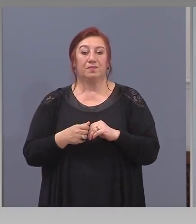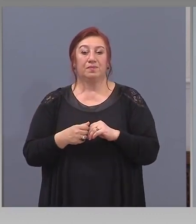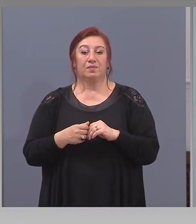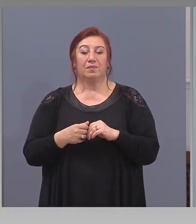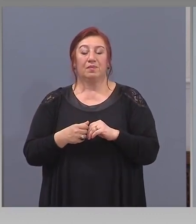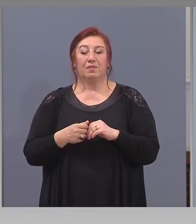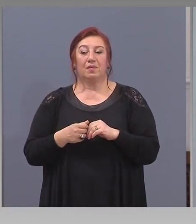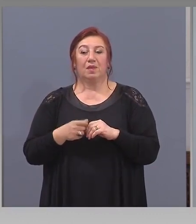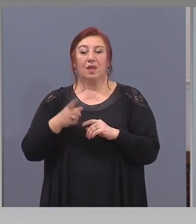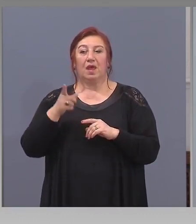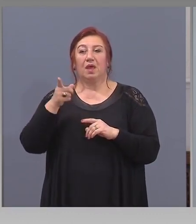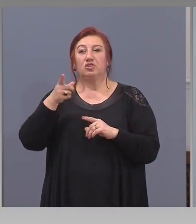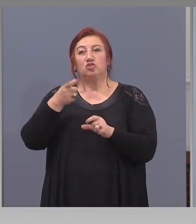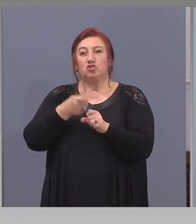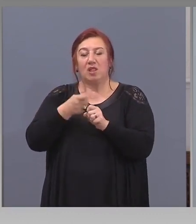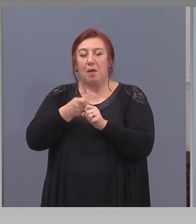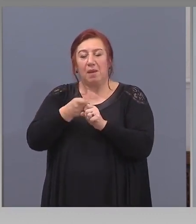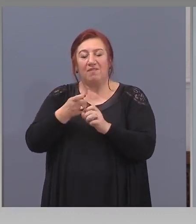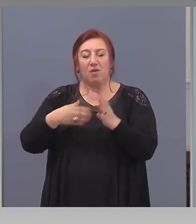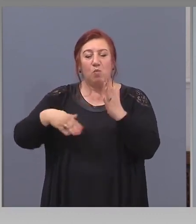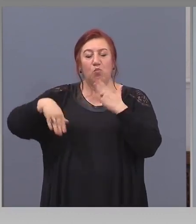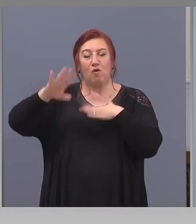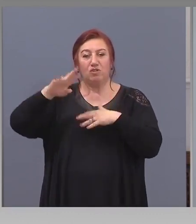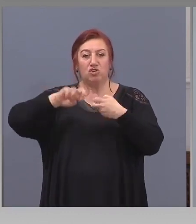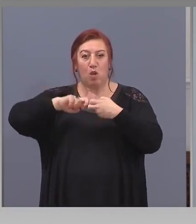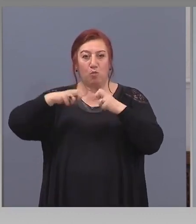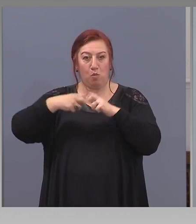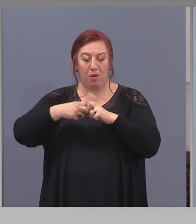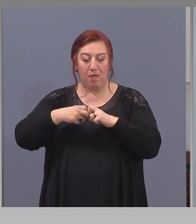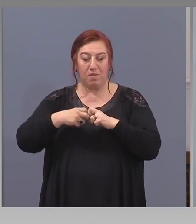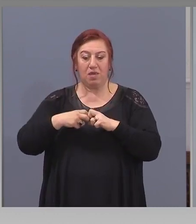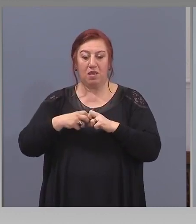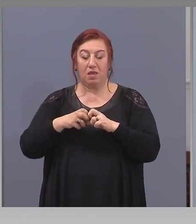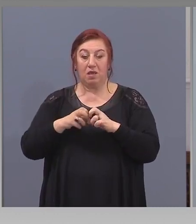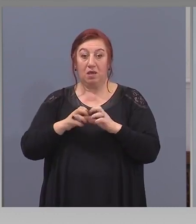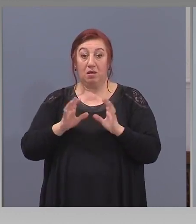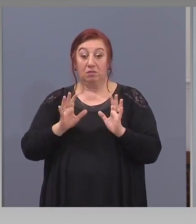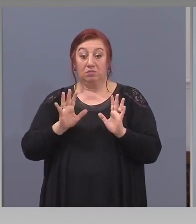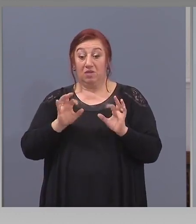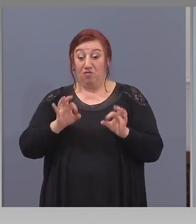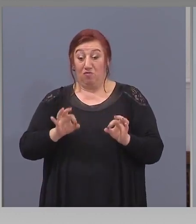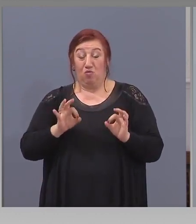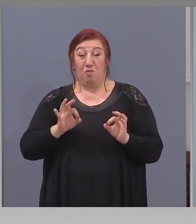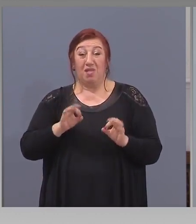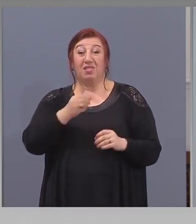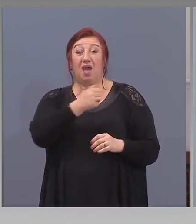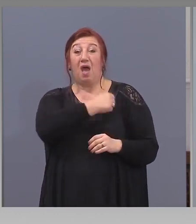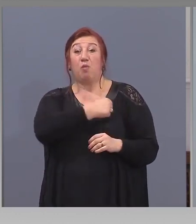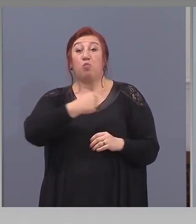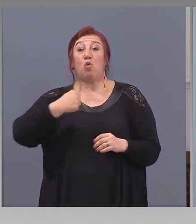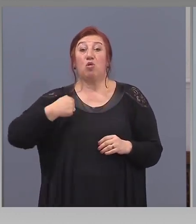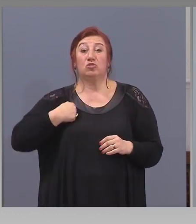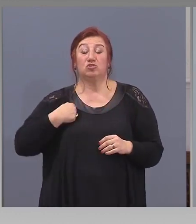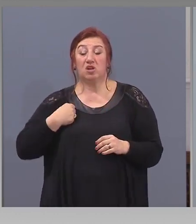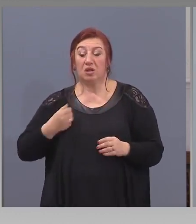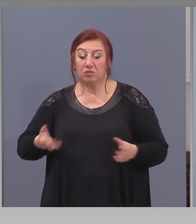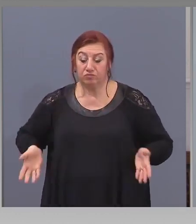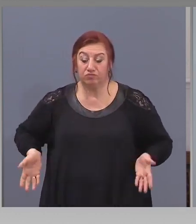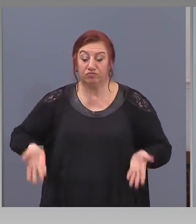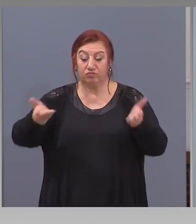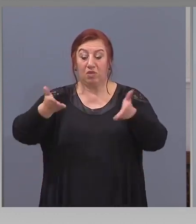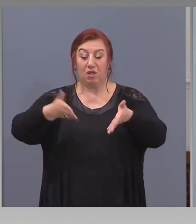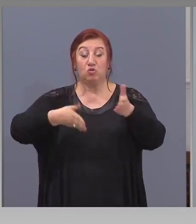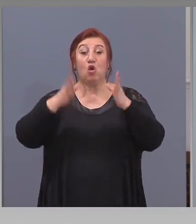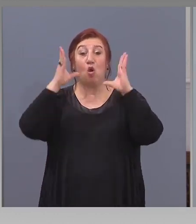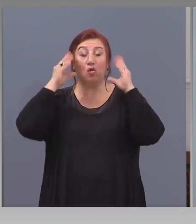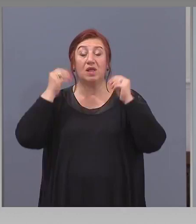поражда повече проблеми, отколкото решава в момент, в който Полша изкара армията на улицата.